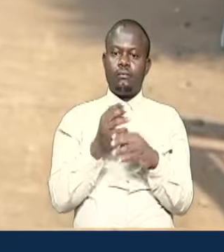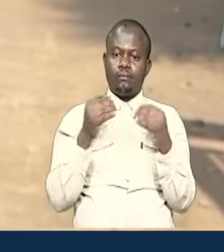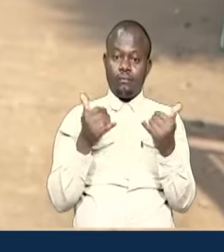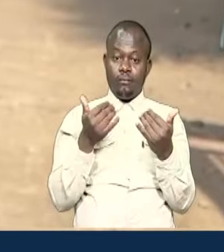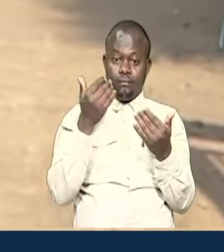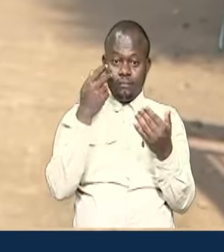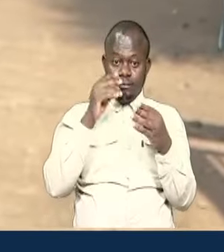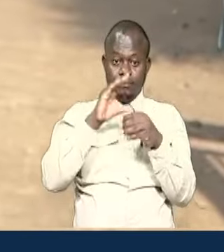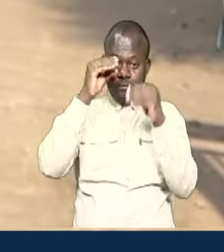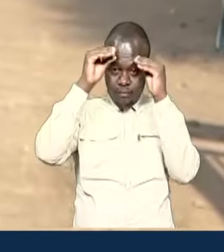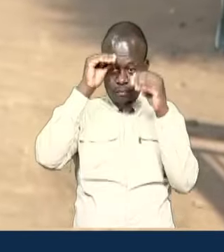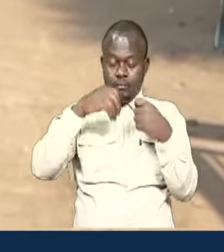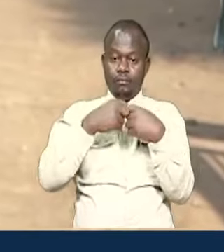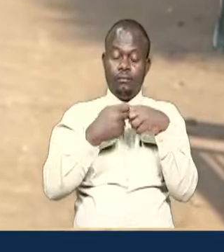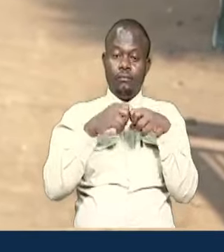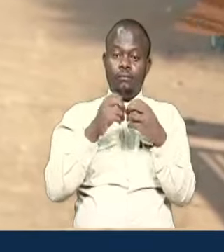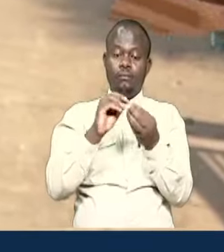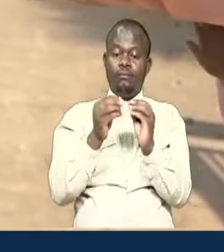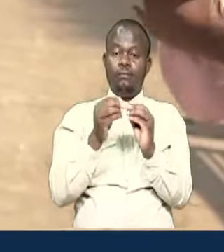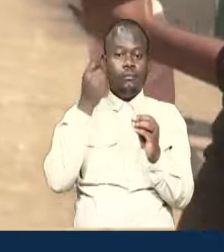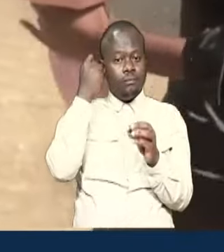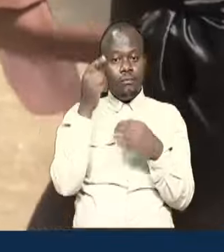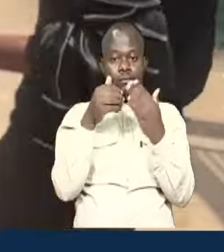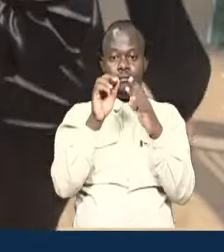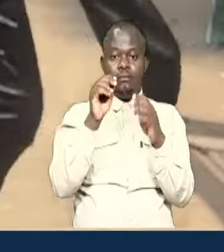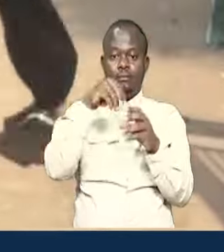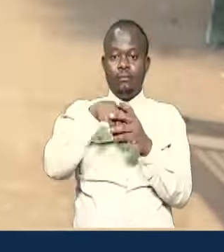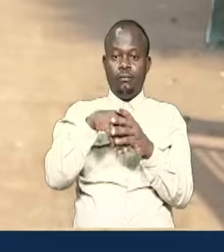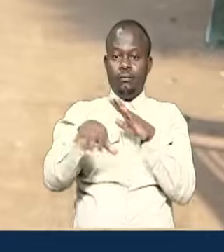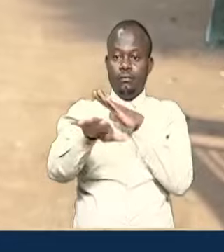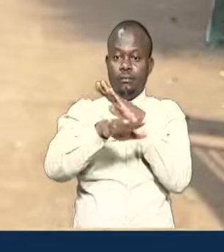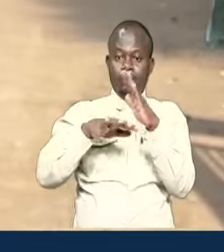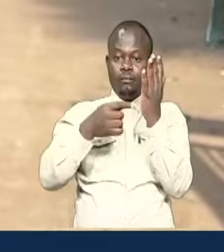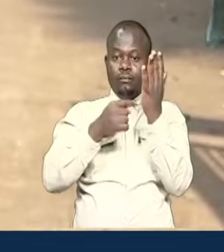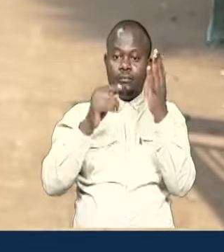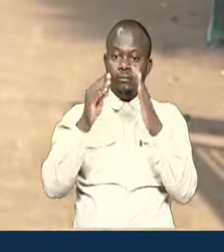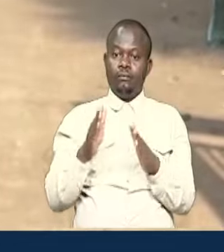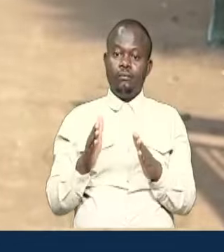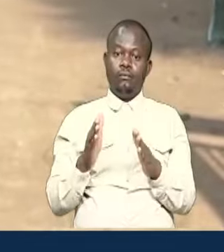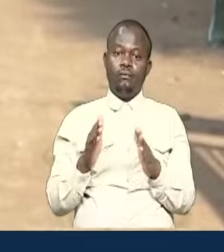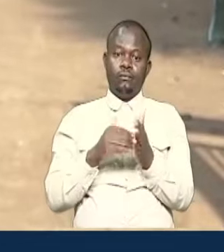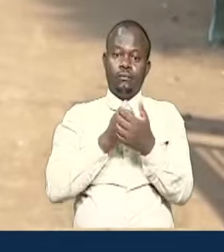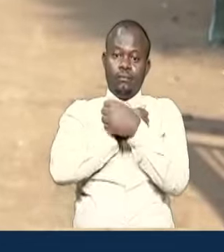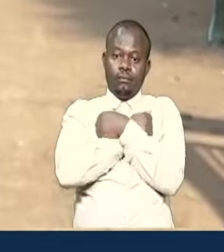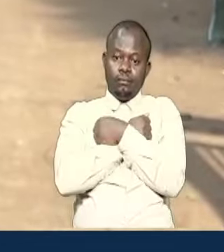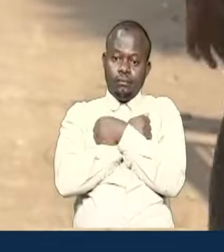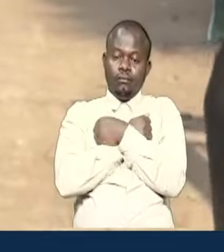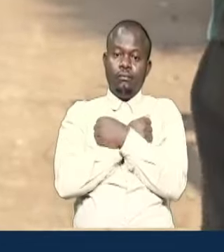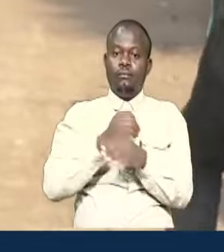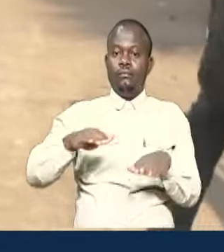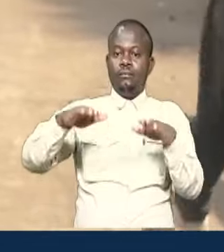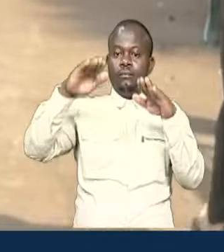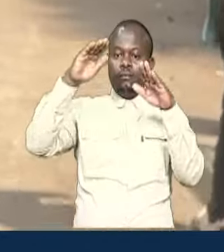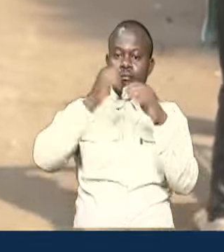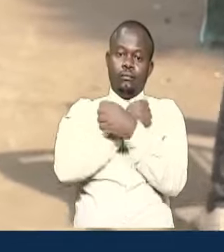physique na mate, ubwo birumvikana yuko harimo carrière ya engineering. Nakunze nkunda gukora